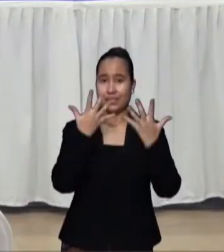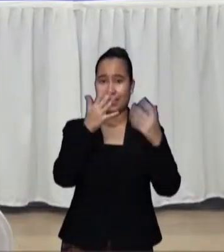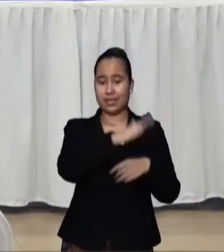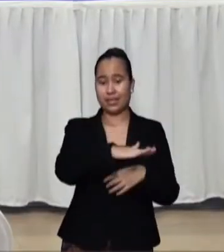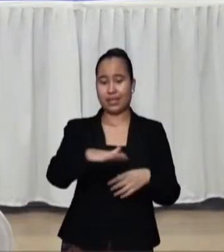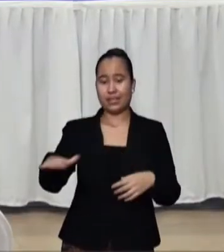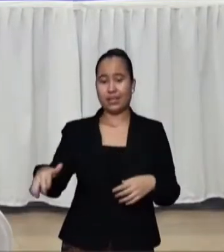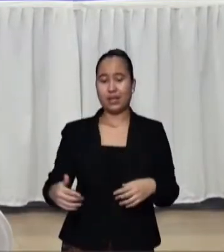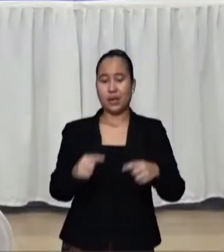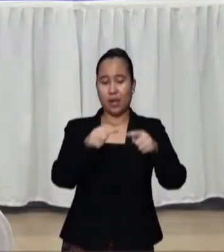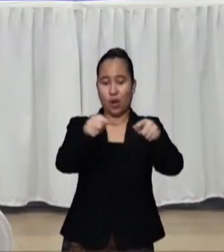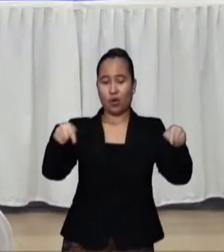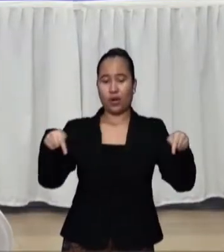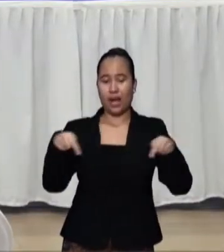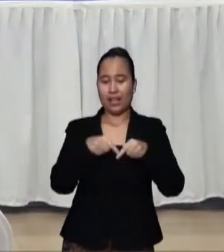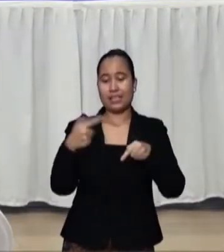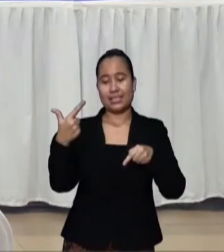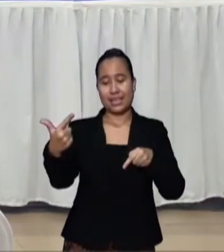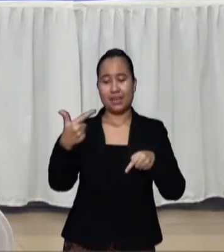Dan heb je